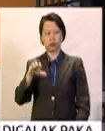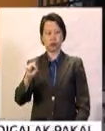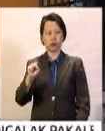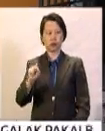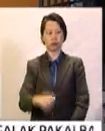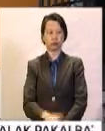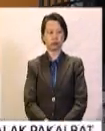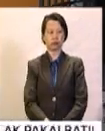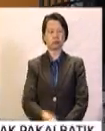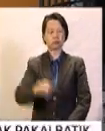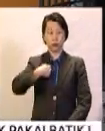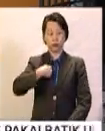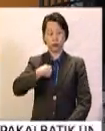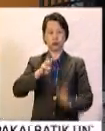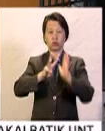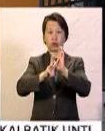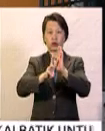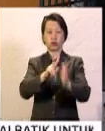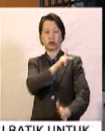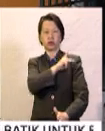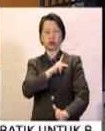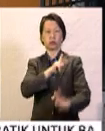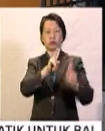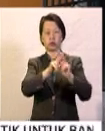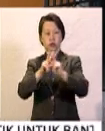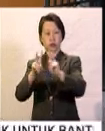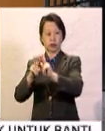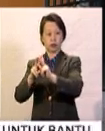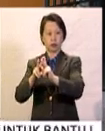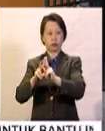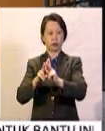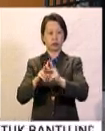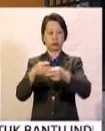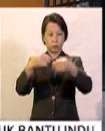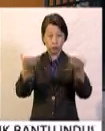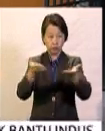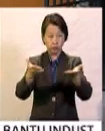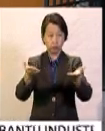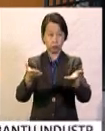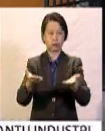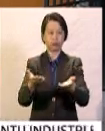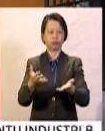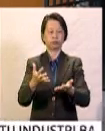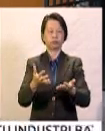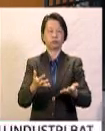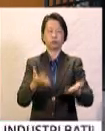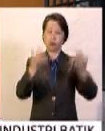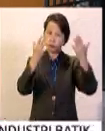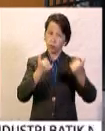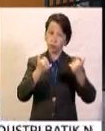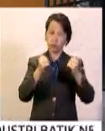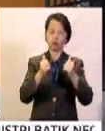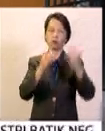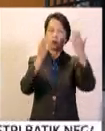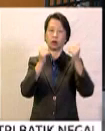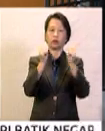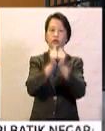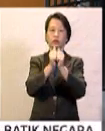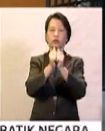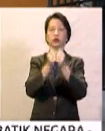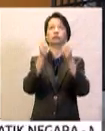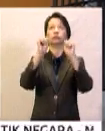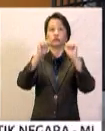Saya mewakili kampung, mewakili penduduk Sungai Kandis. Umumnya lah berharap dengan semoga dengan izin